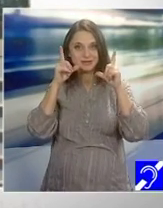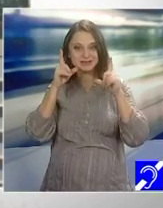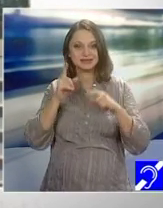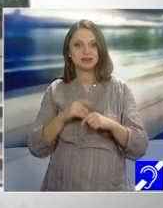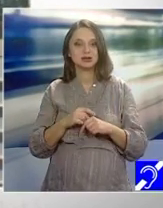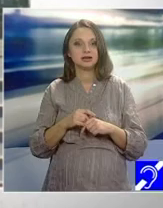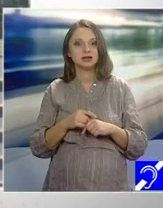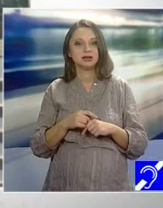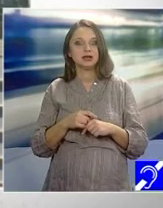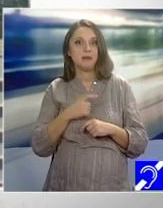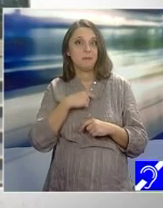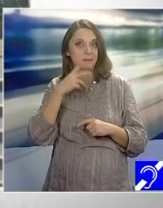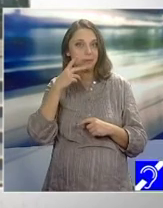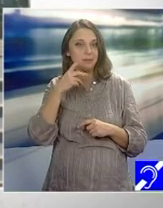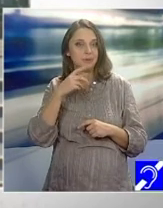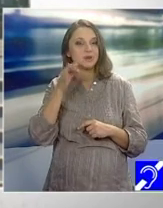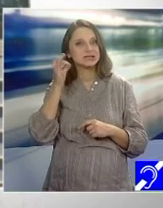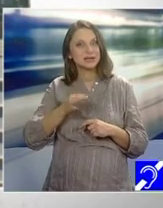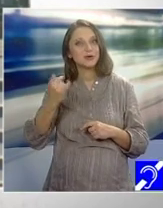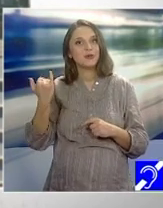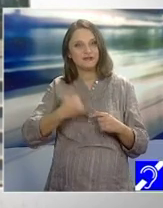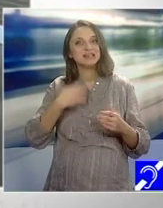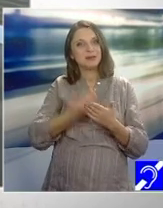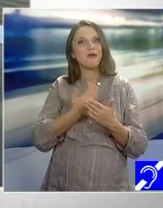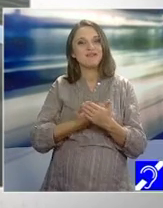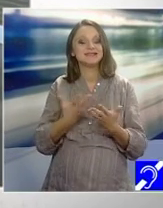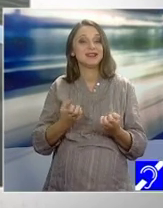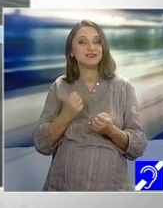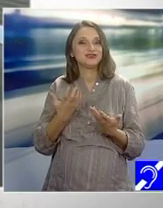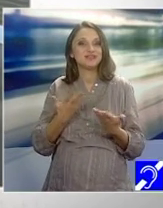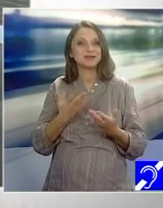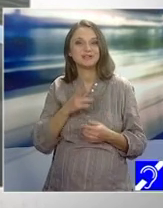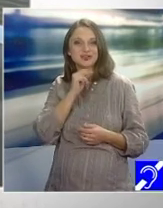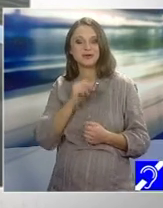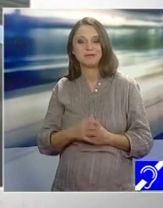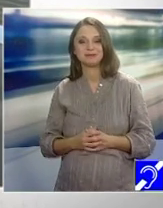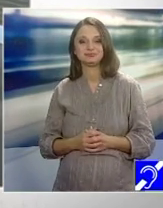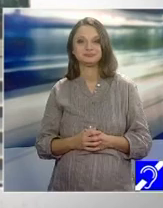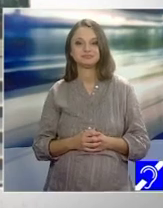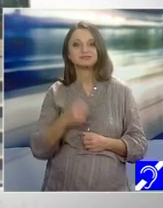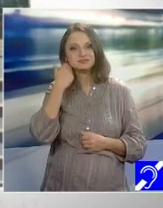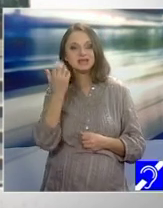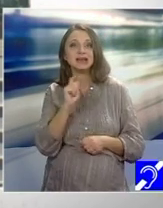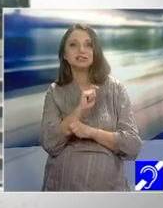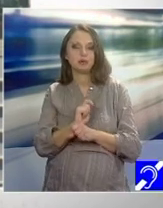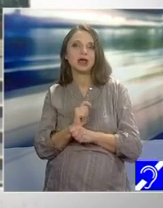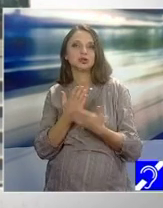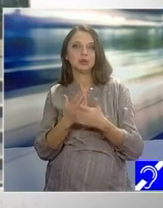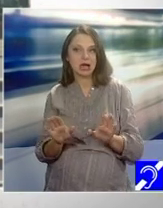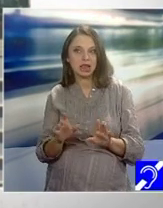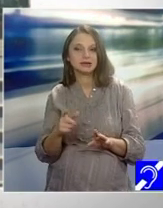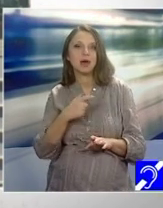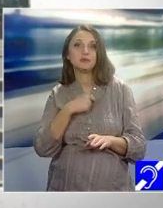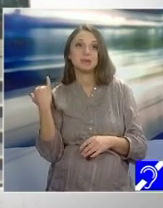invitat și la fără prejudecăți să ne spunem despre ce este vorba. Da, da. În momentul în care avem proiectul pus pe masă, atunci putem